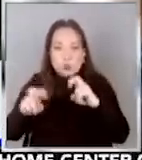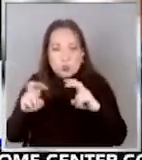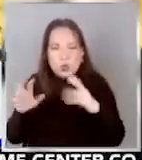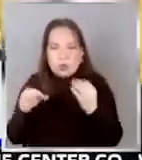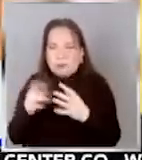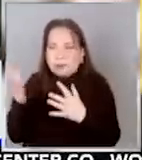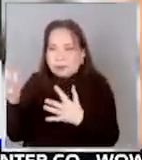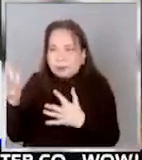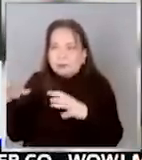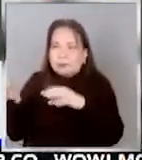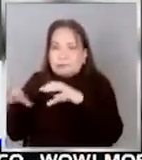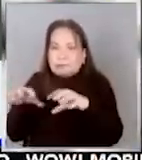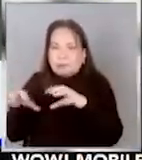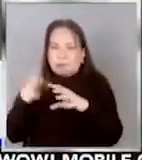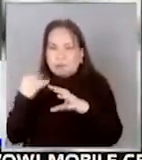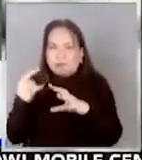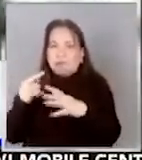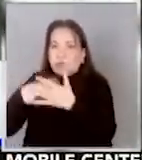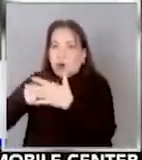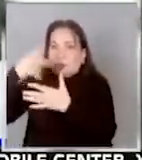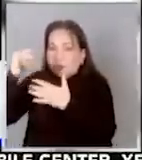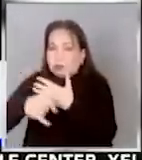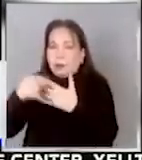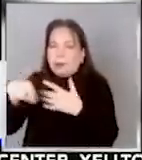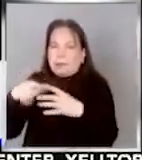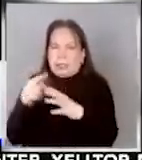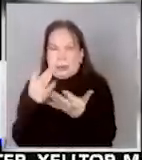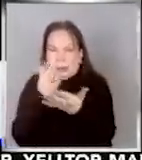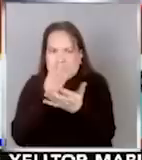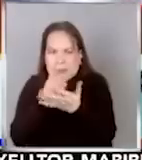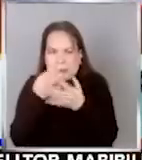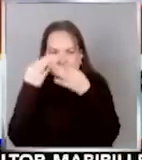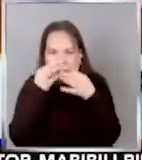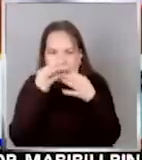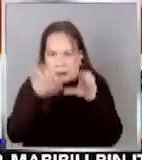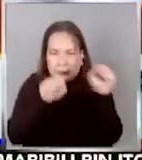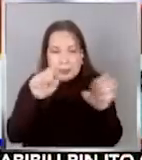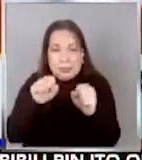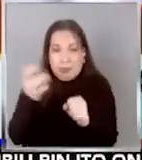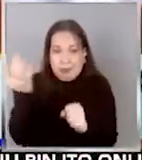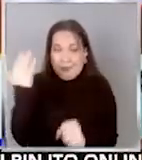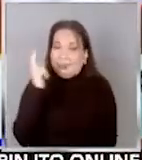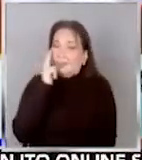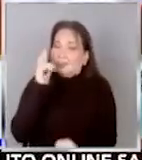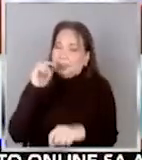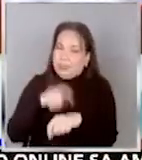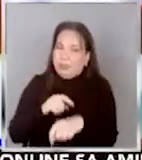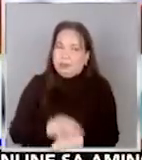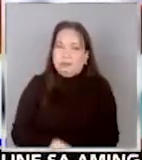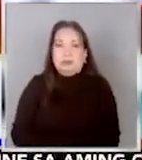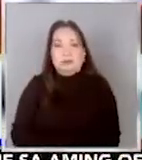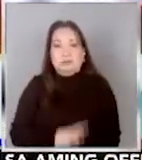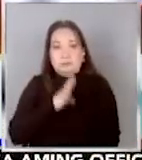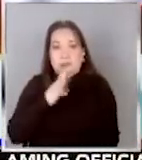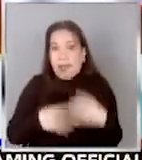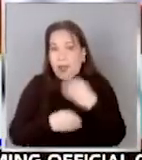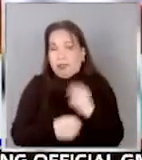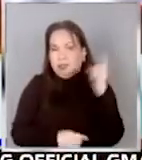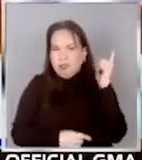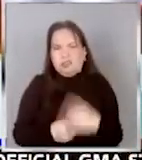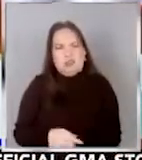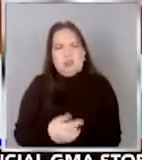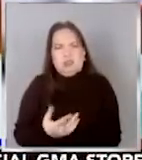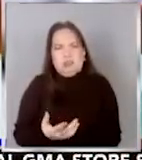ng Duterte administration. Sabi pa ng dating Pangulo, since when was it a